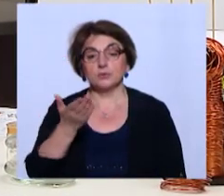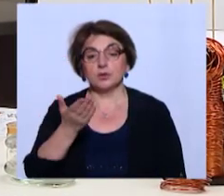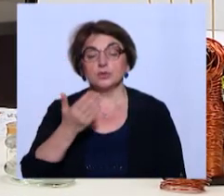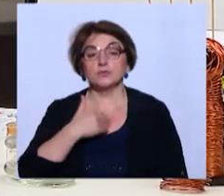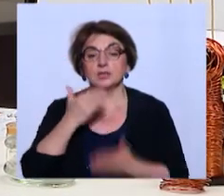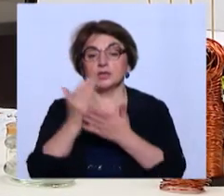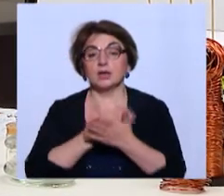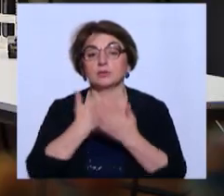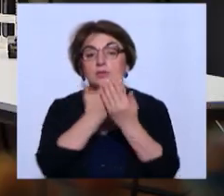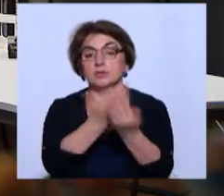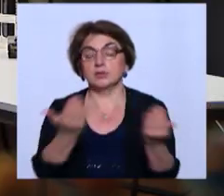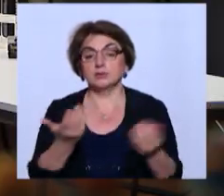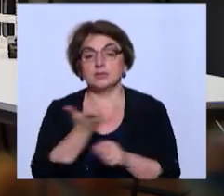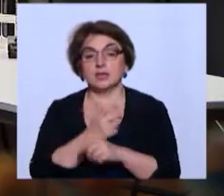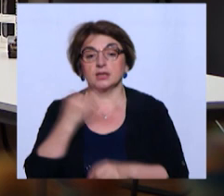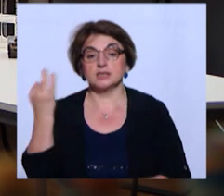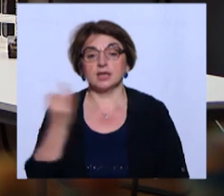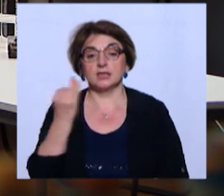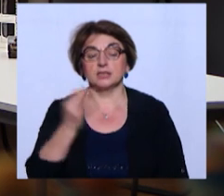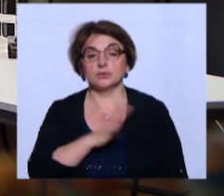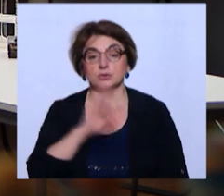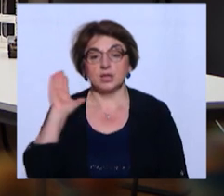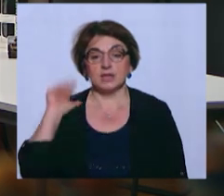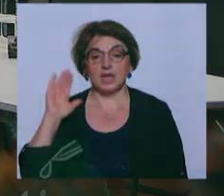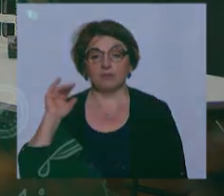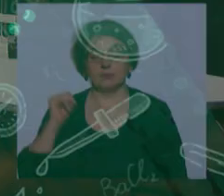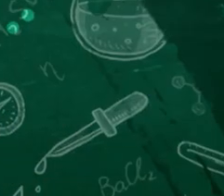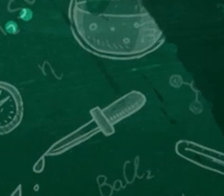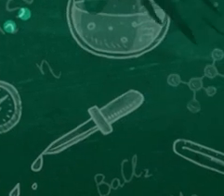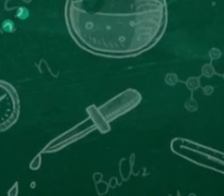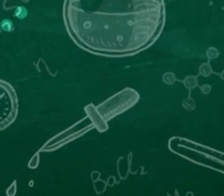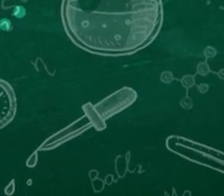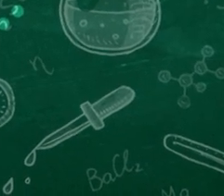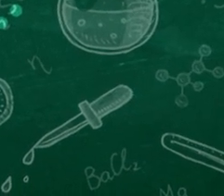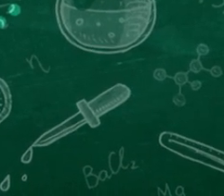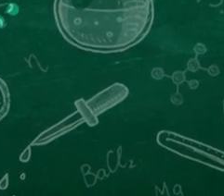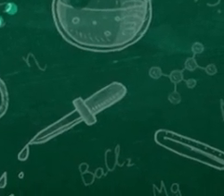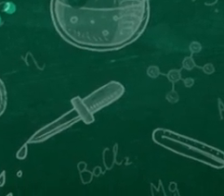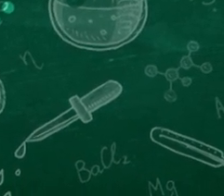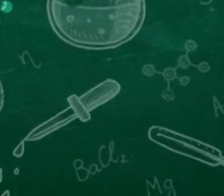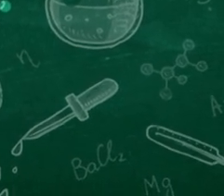გაკვეთილები თქვენთვის ძალიან საინტერესო იყო. ნახვამდის.